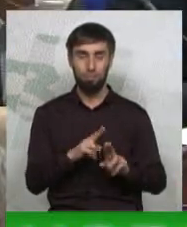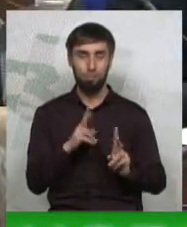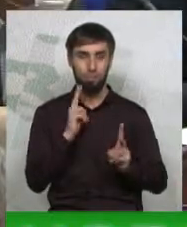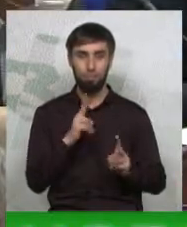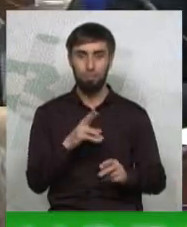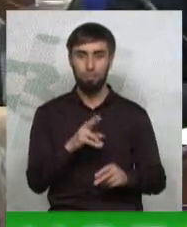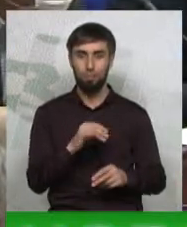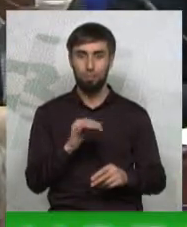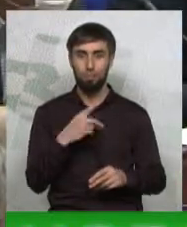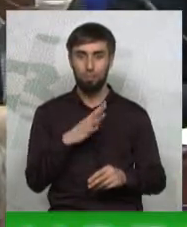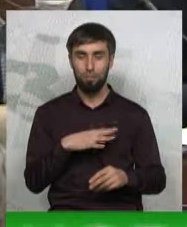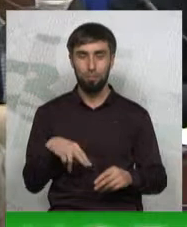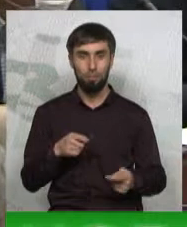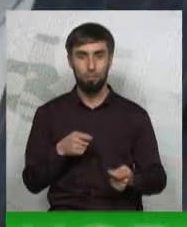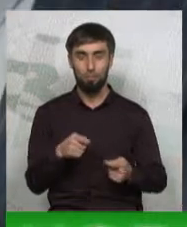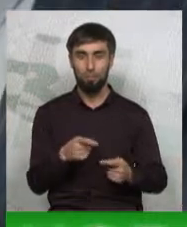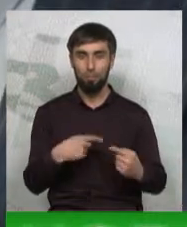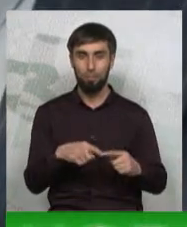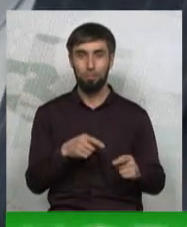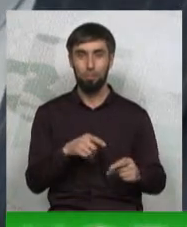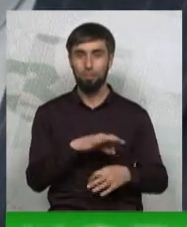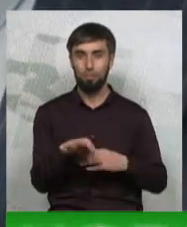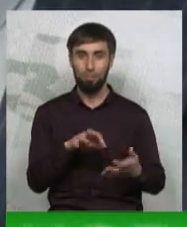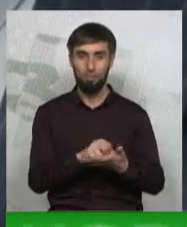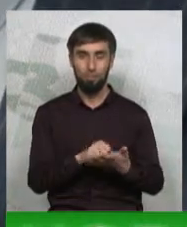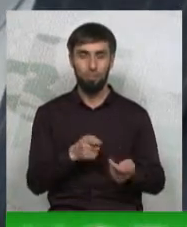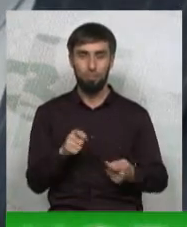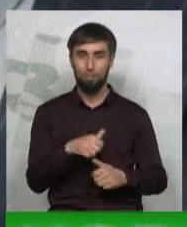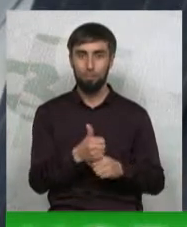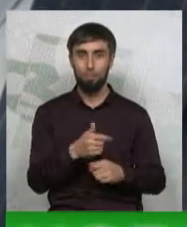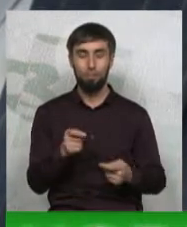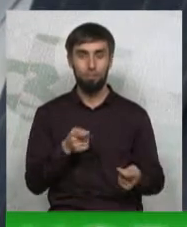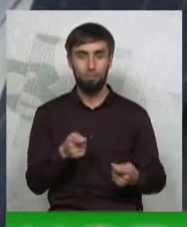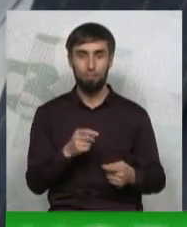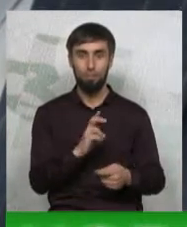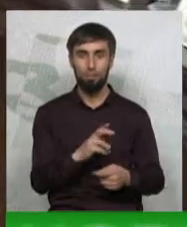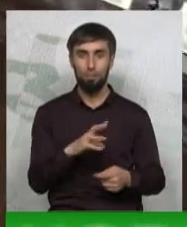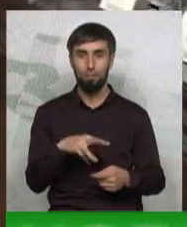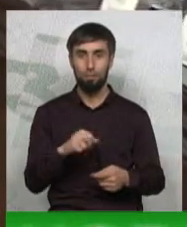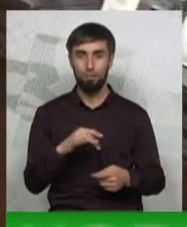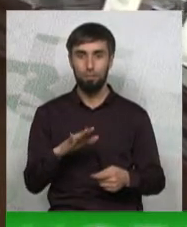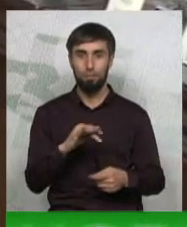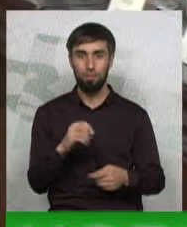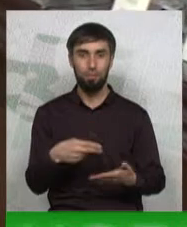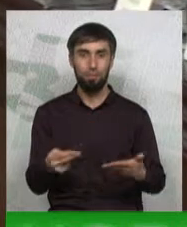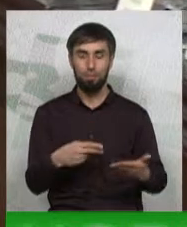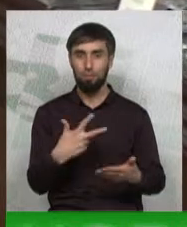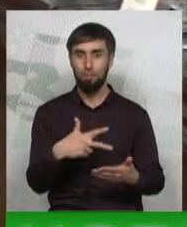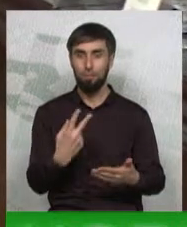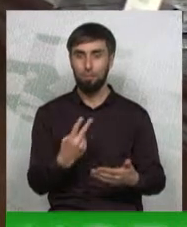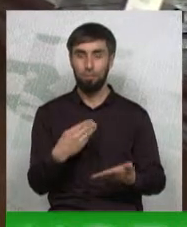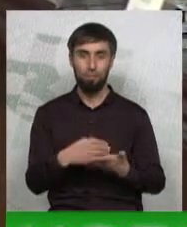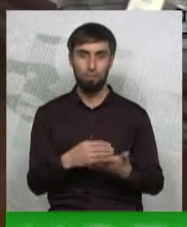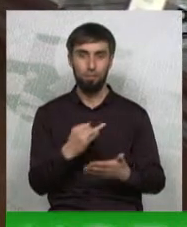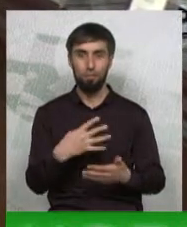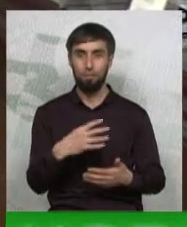заседании Кабмина сообщил начальник управления организации проектной деятельности администрации главы и правительства Бекхан Мальсагов. Уже подписано 32 финансовых